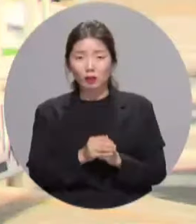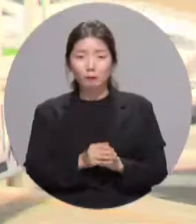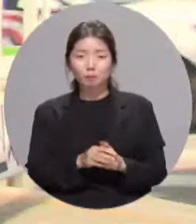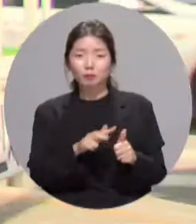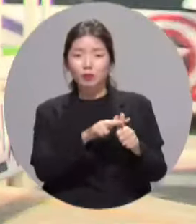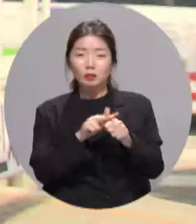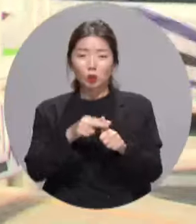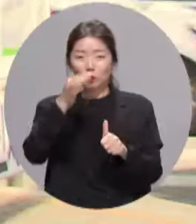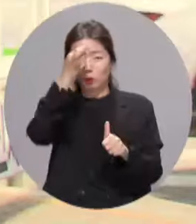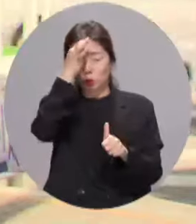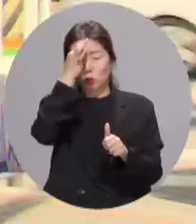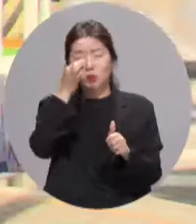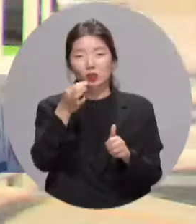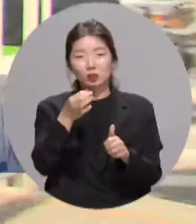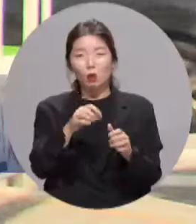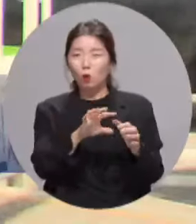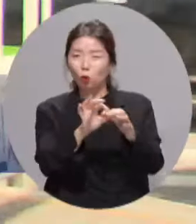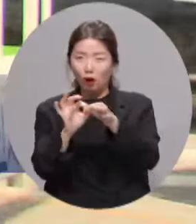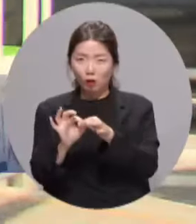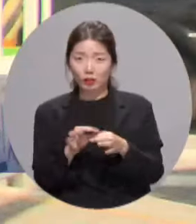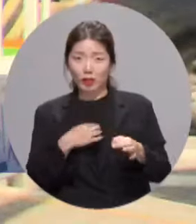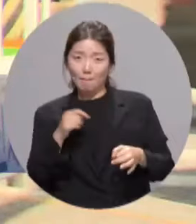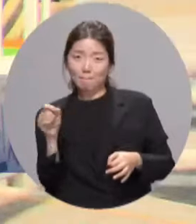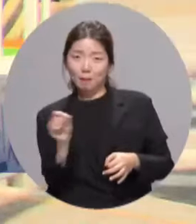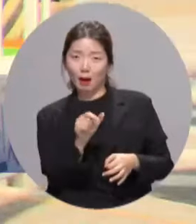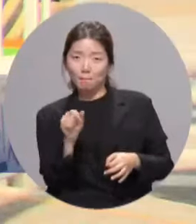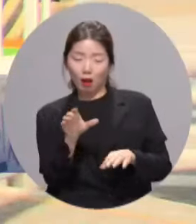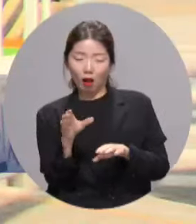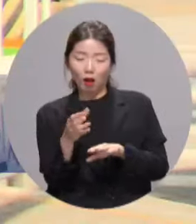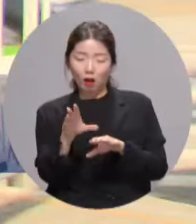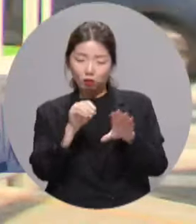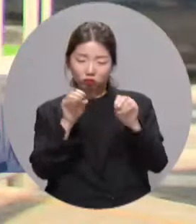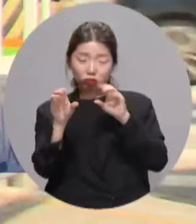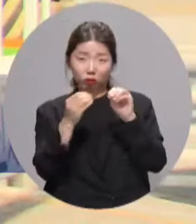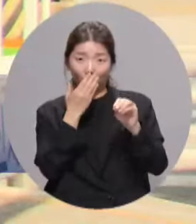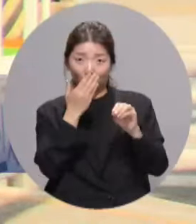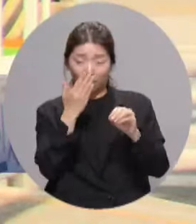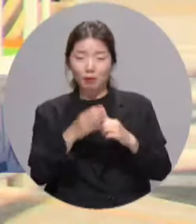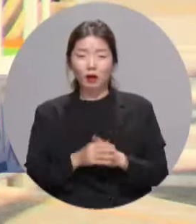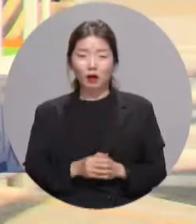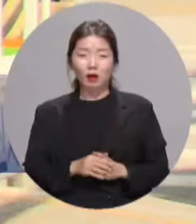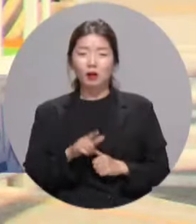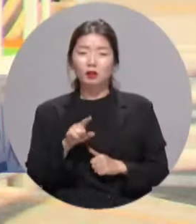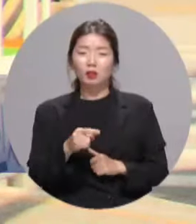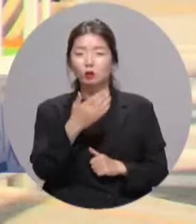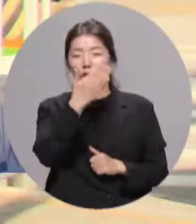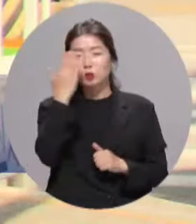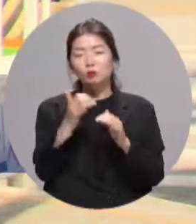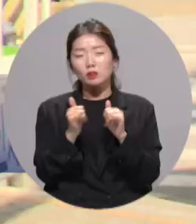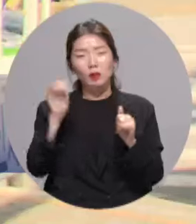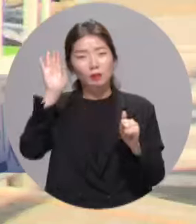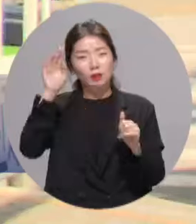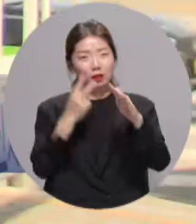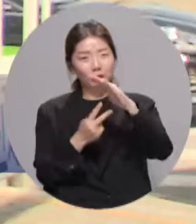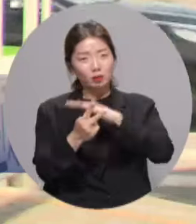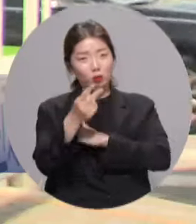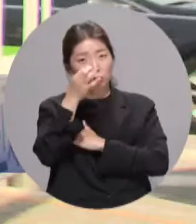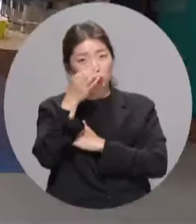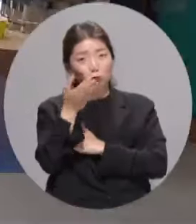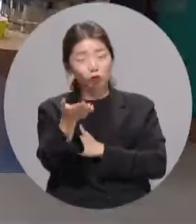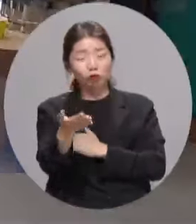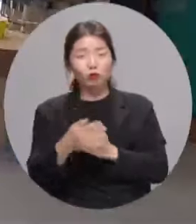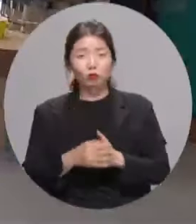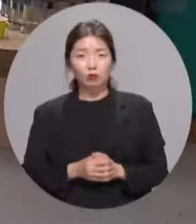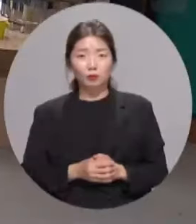정보통신 기술 같은 경우들을 빠르게 접할 수 있는 장점을 가지고 있는 세대인데요. 이런 세대들이 사실 미래의 비전을 제시할 수